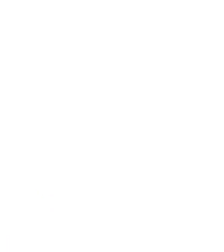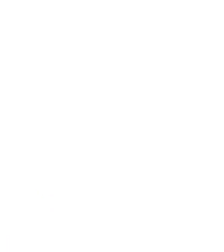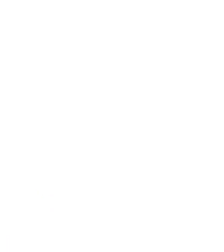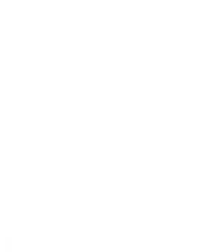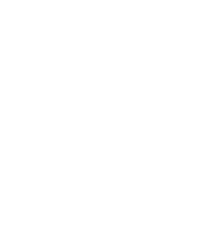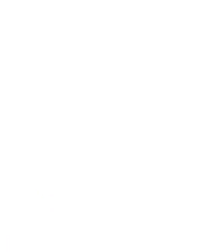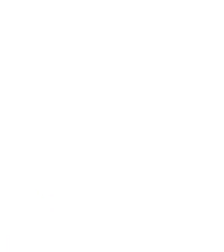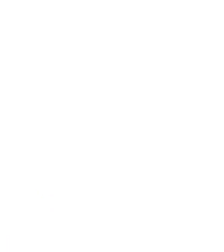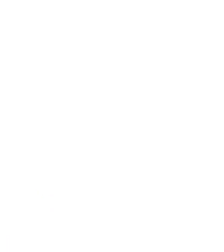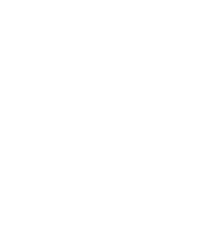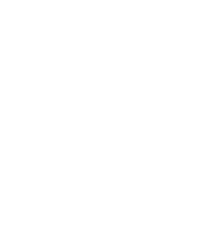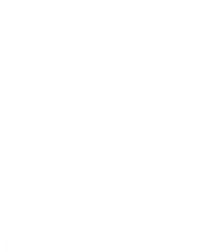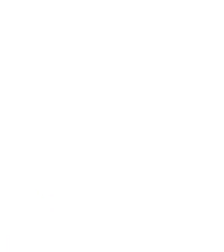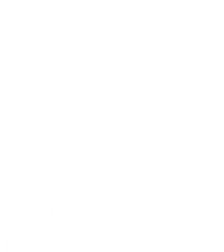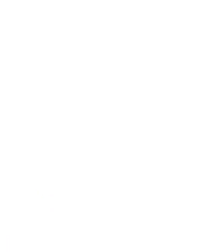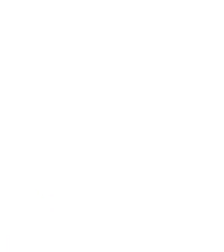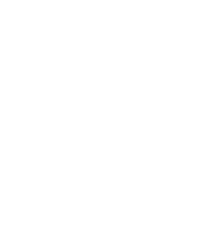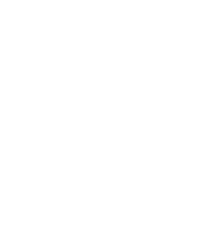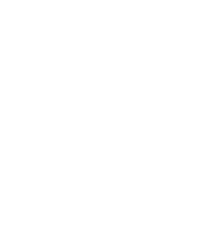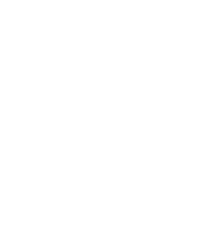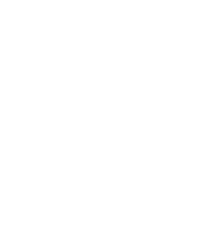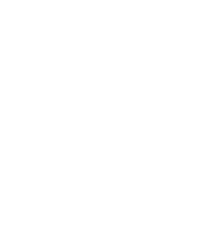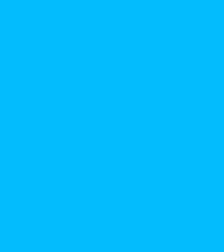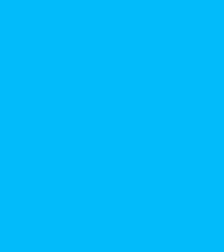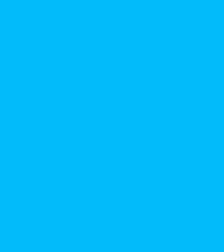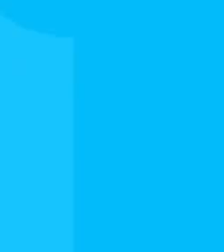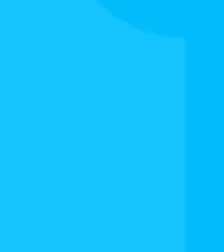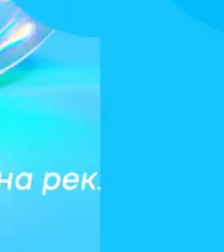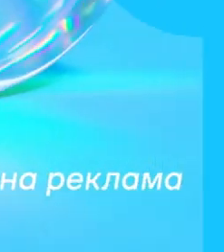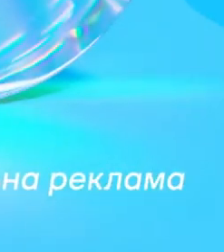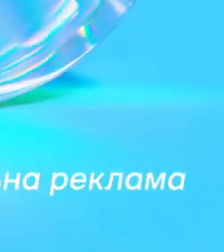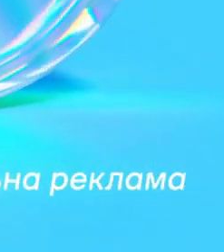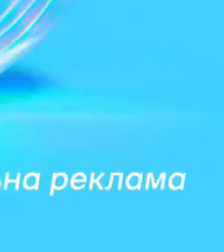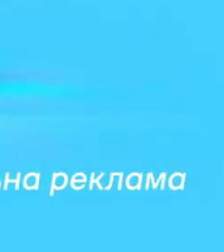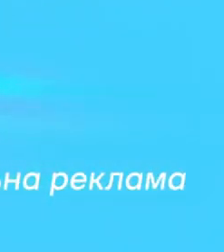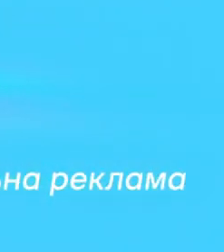воєнного стану на сайтах dsp.gov.ua та «Праця.in.ua».